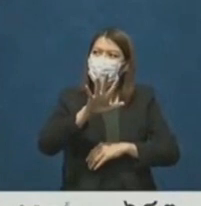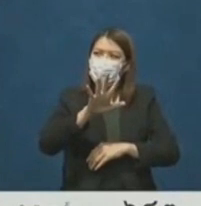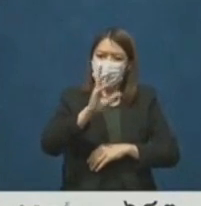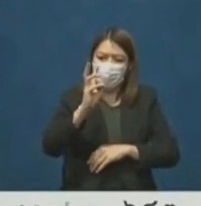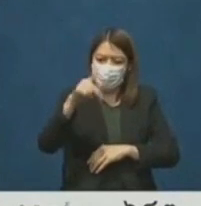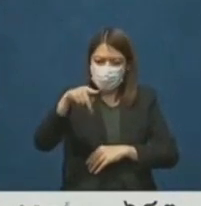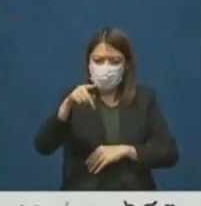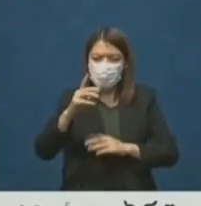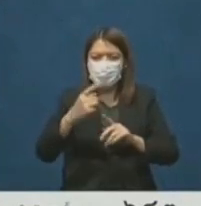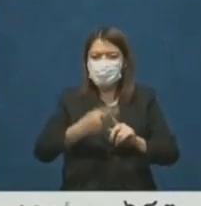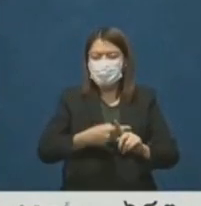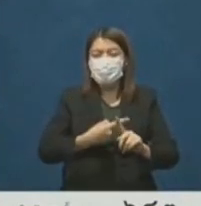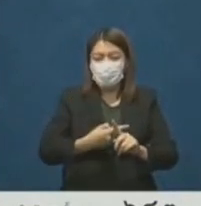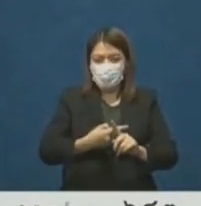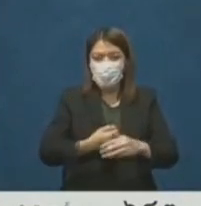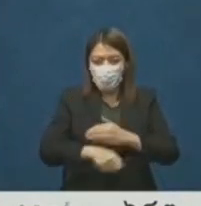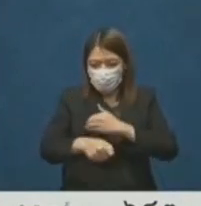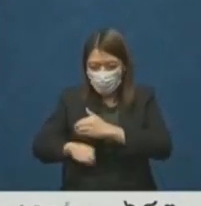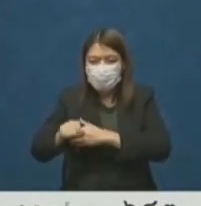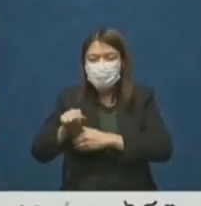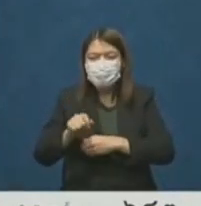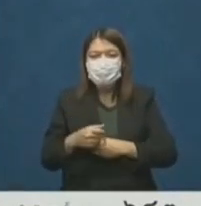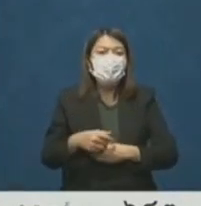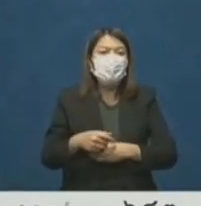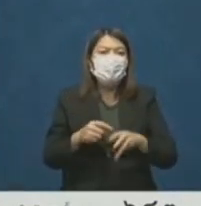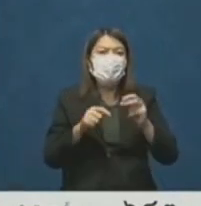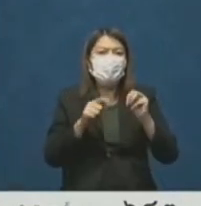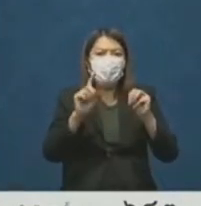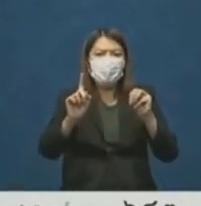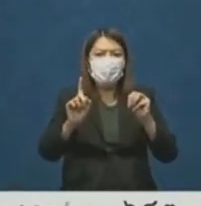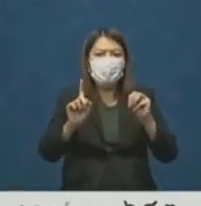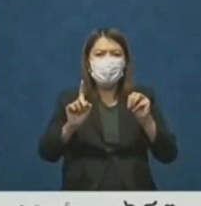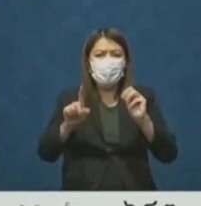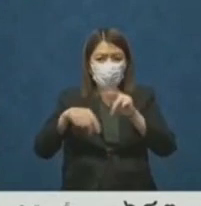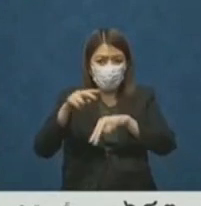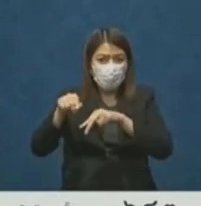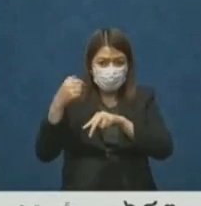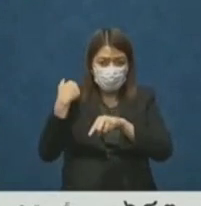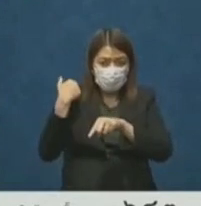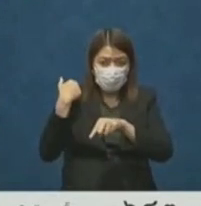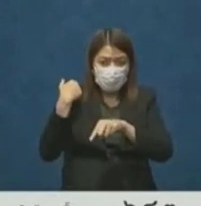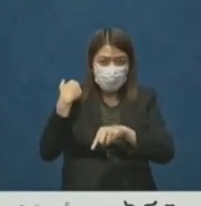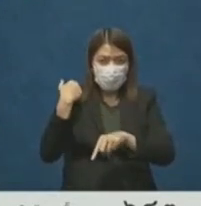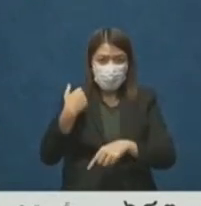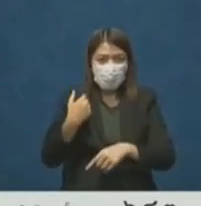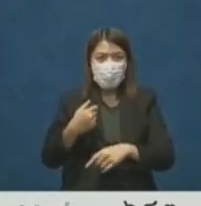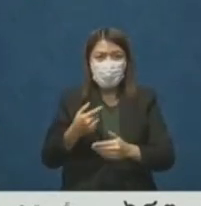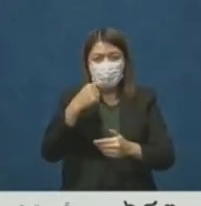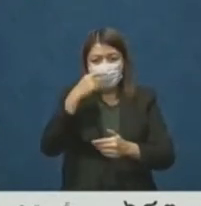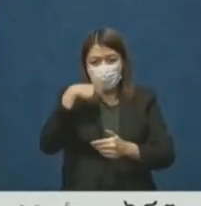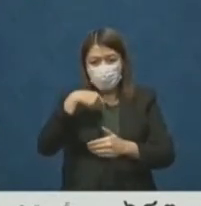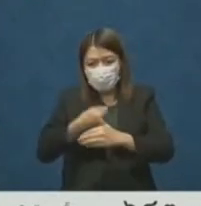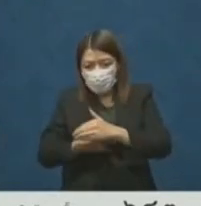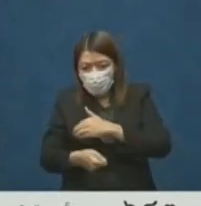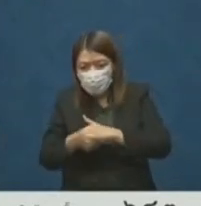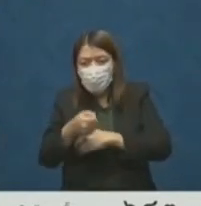า 5-6,000 คนต่อเดือนอันนี้ในมาตราไหนที่เราครอบคลุมถึงเขาด้วยหรือไม่ถ้าเด็ก